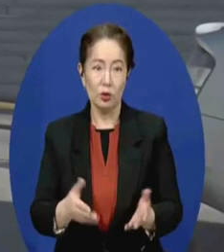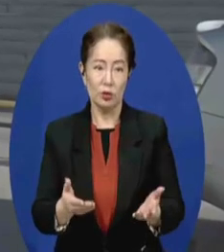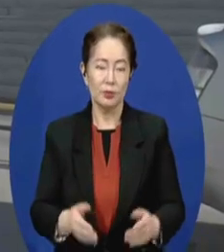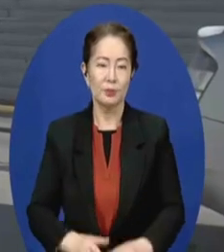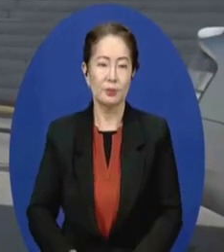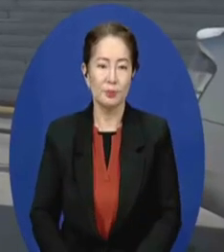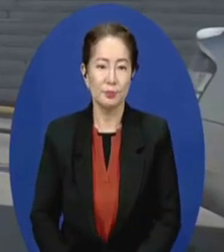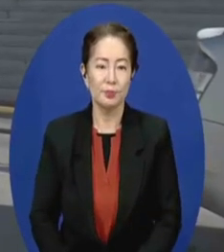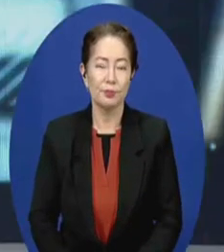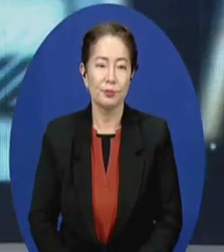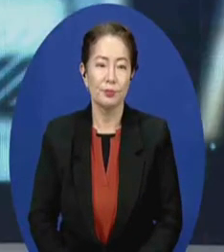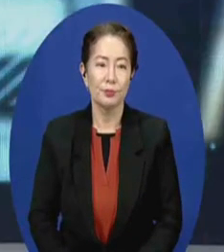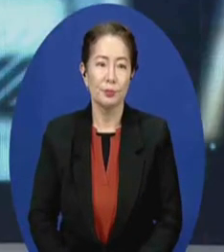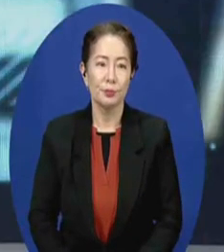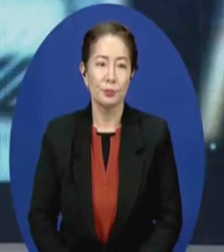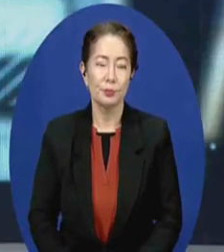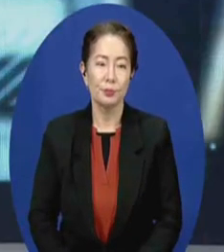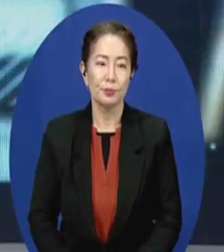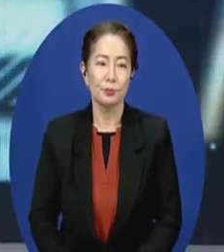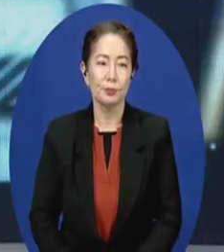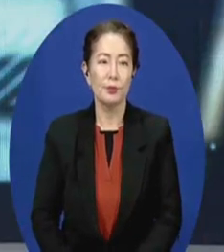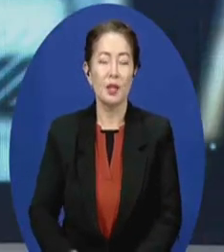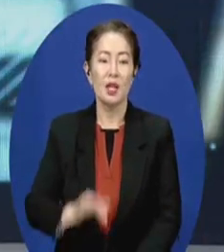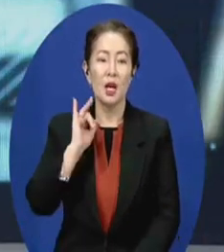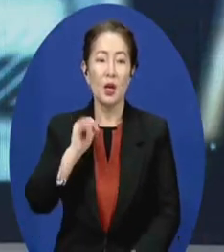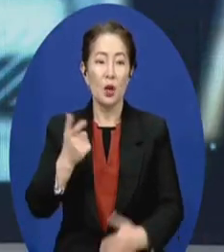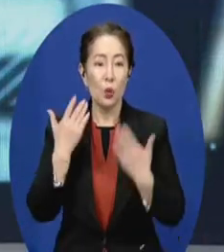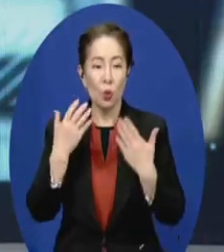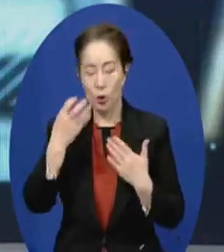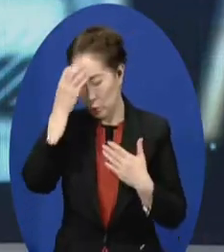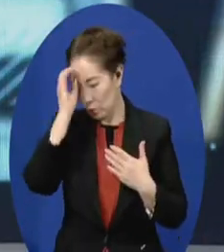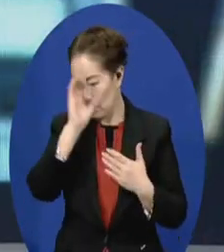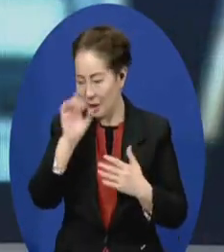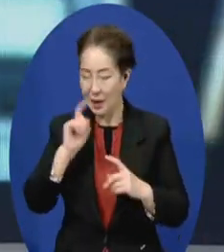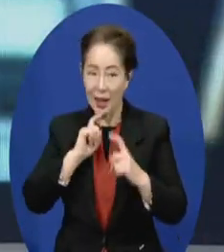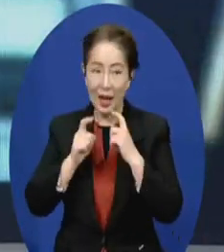Улсын хурал төрийн байгууллагын харилцааг зохицуулсан хууль